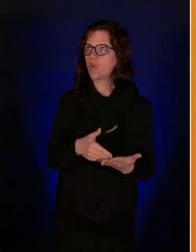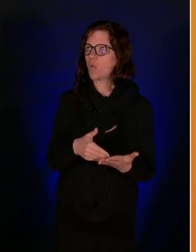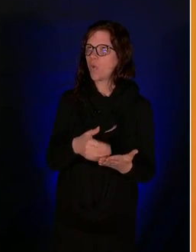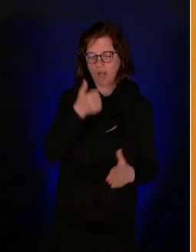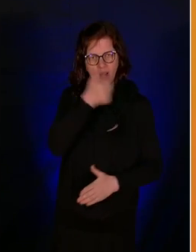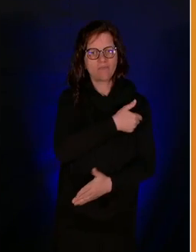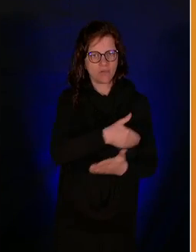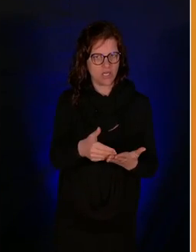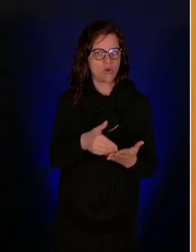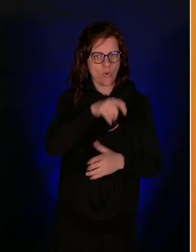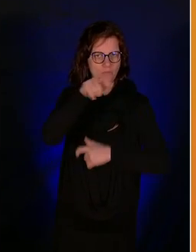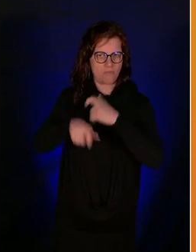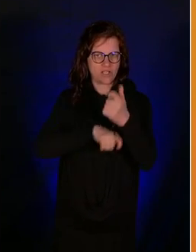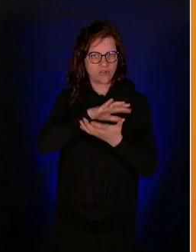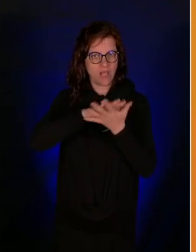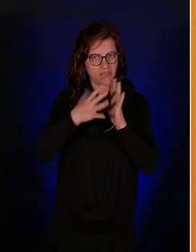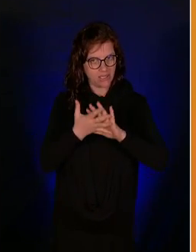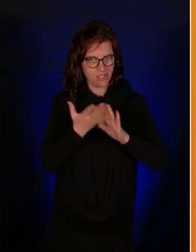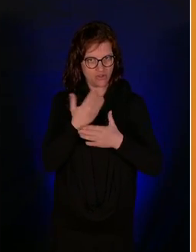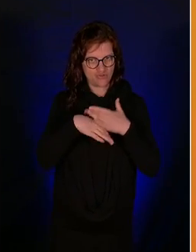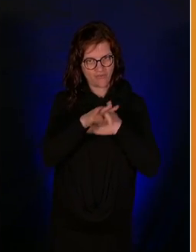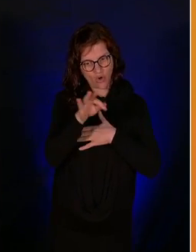1 million de pratiquants qui sont estimés en France.